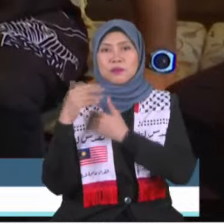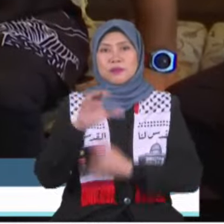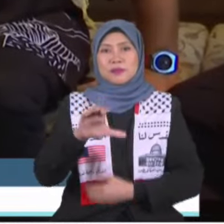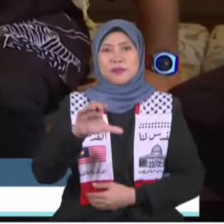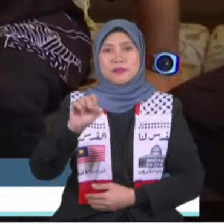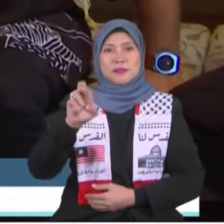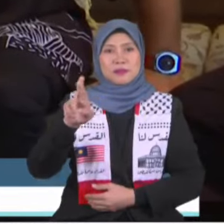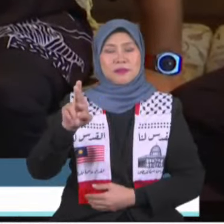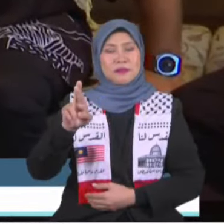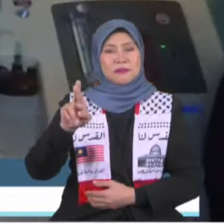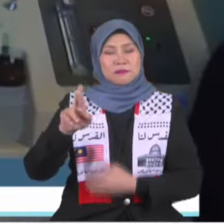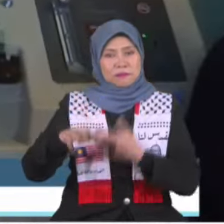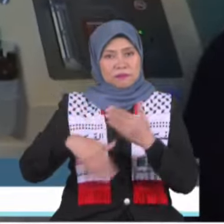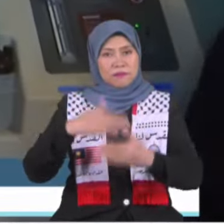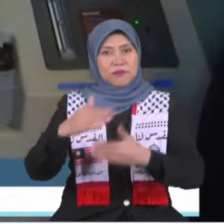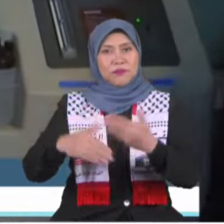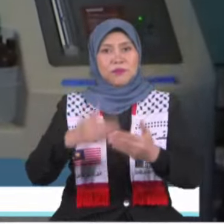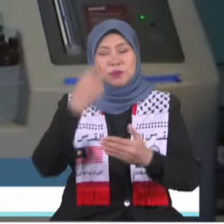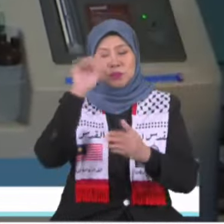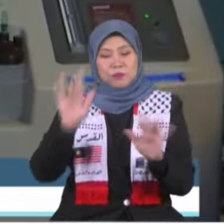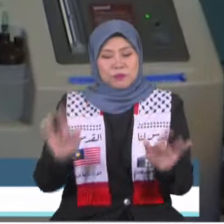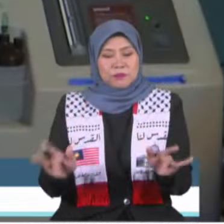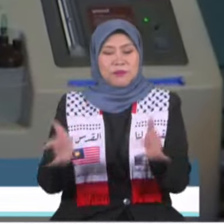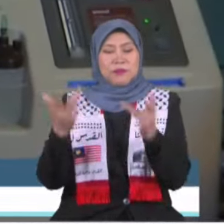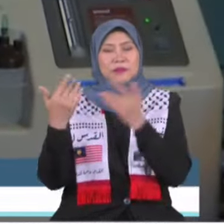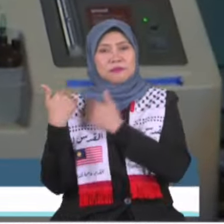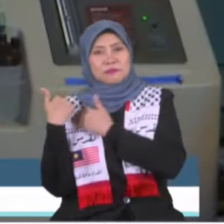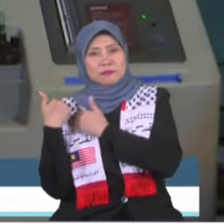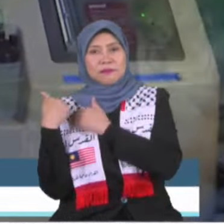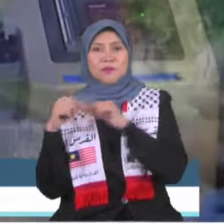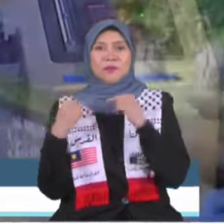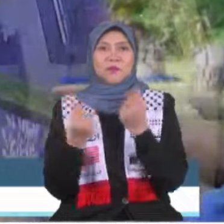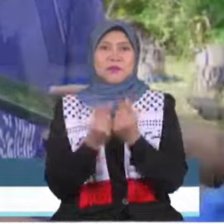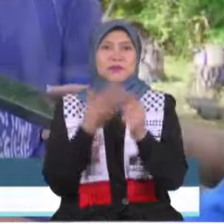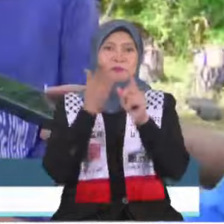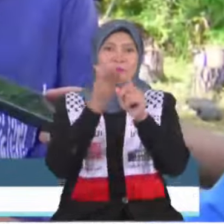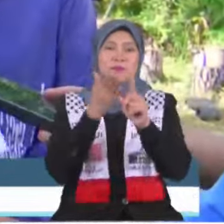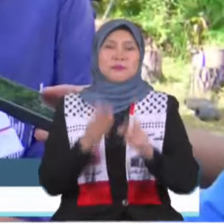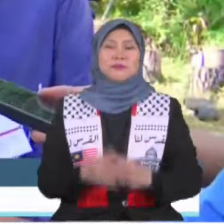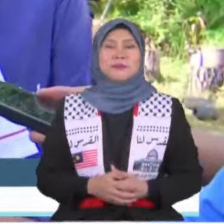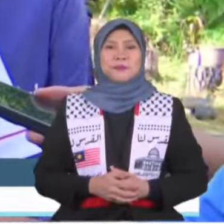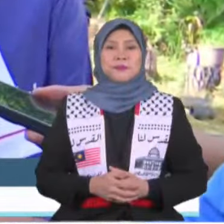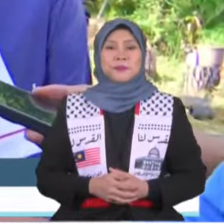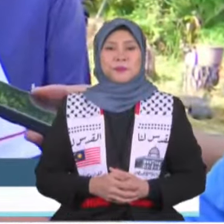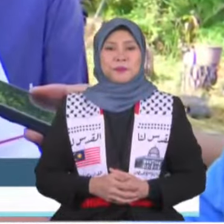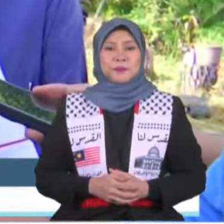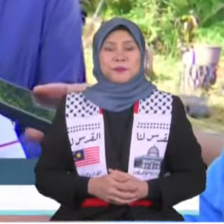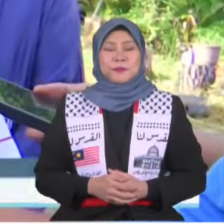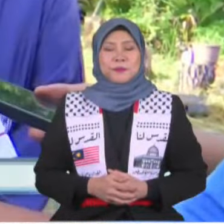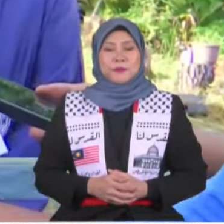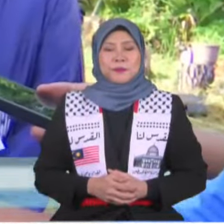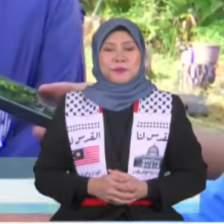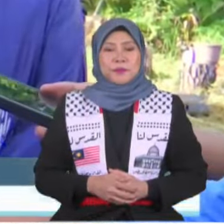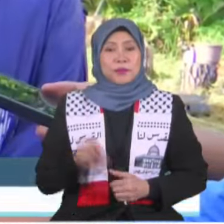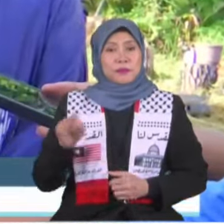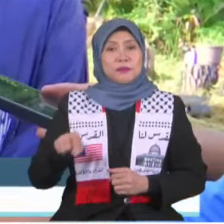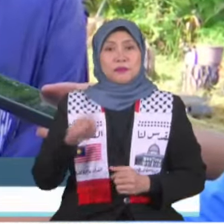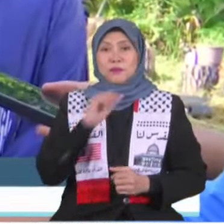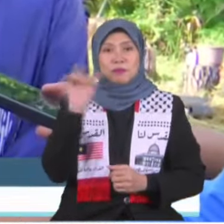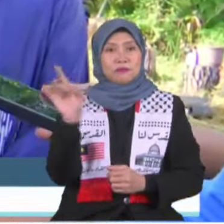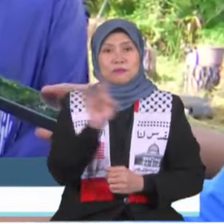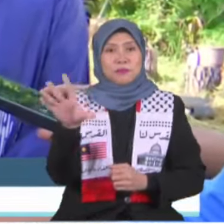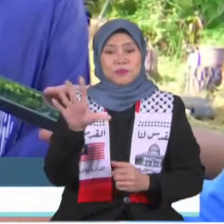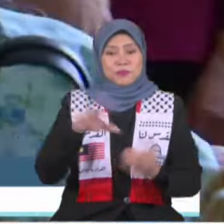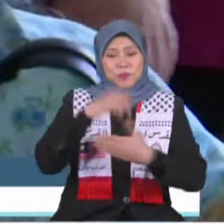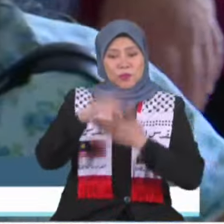korporat CSR ini dilaksana untuk meringankan beban golongan sasar. Dan ini bukan adalah one-off program. Kita